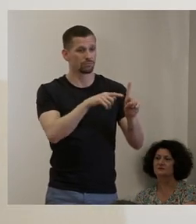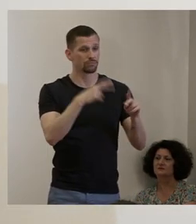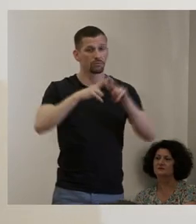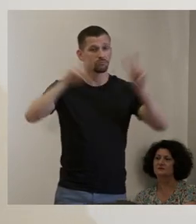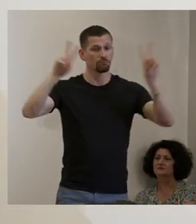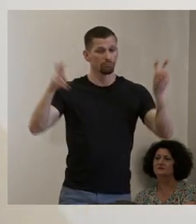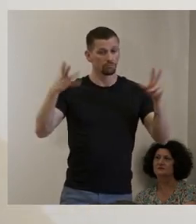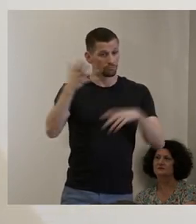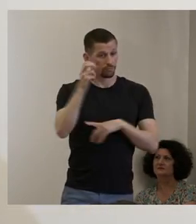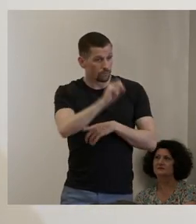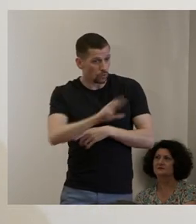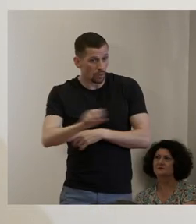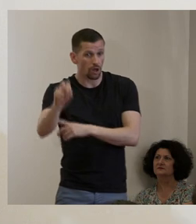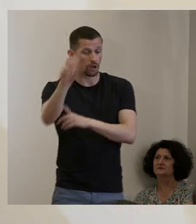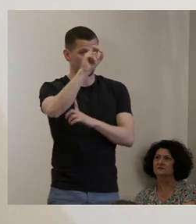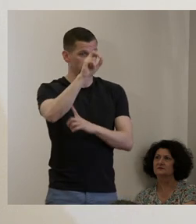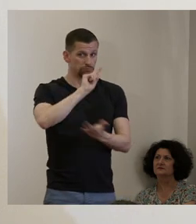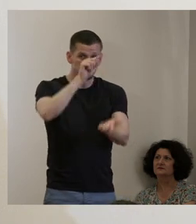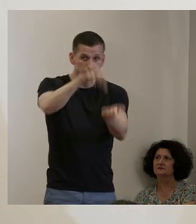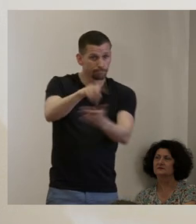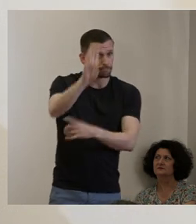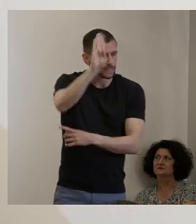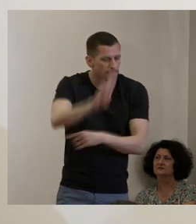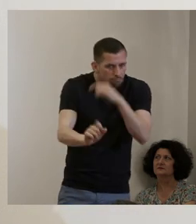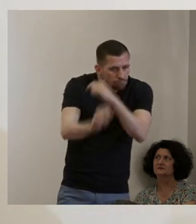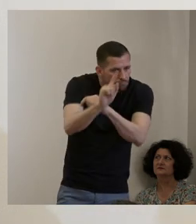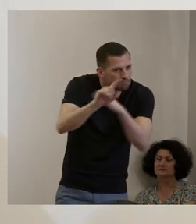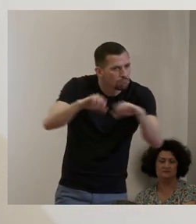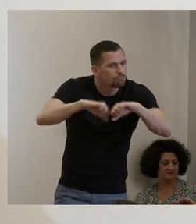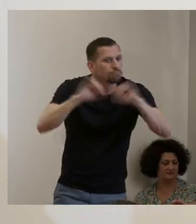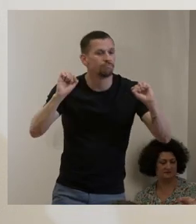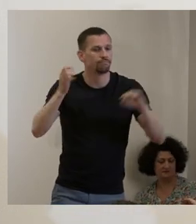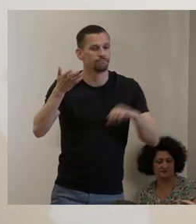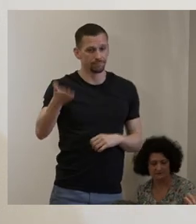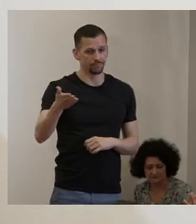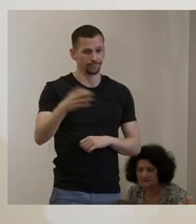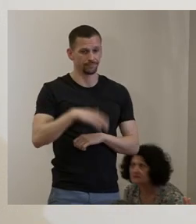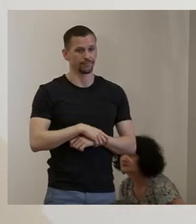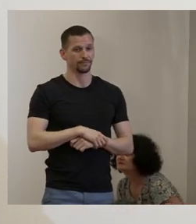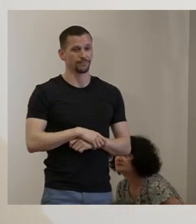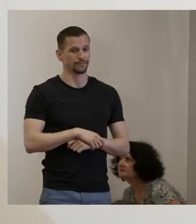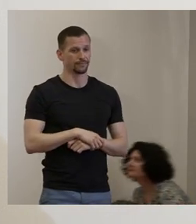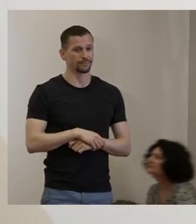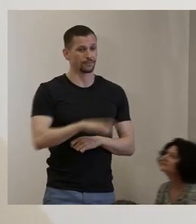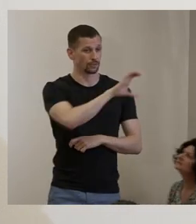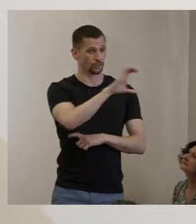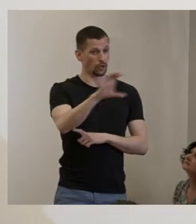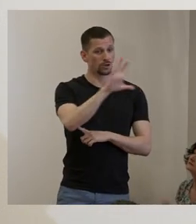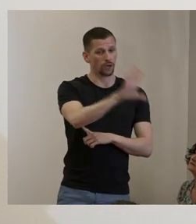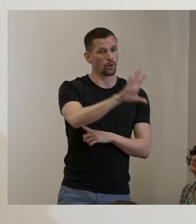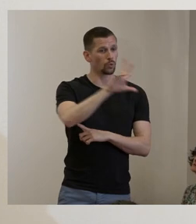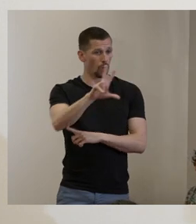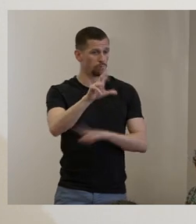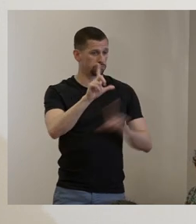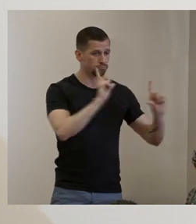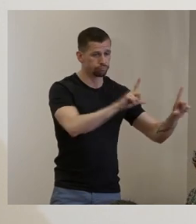ouvrage illustré de 153 planches lithographiées en 3 volumes, publié